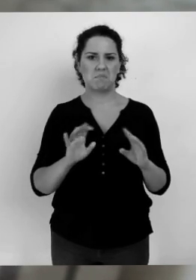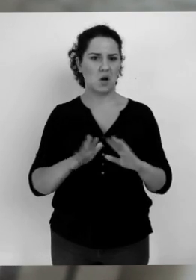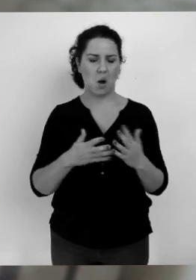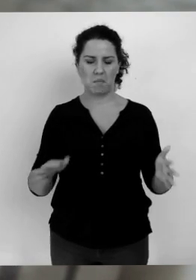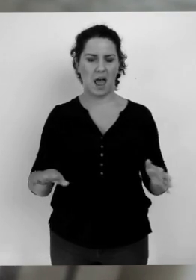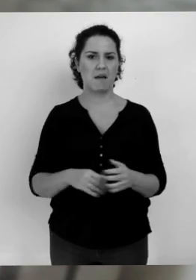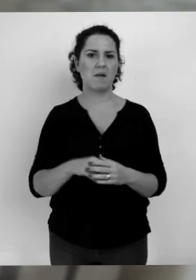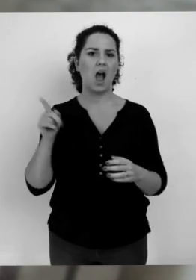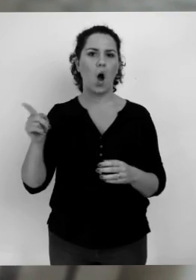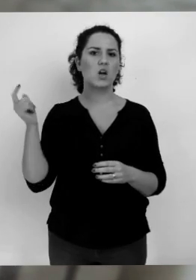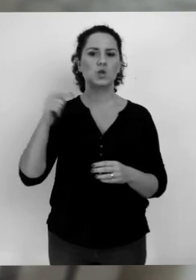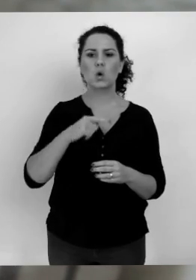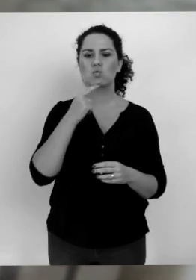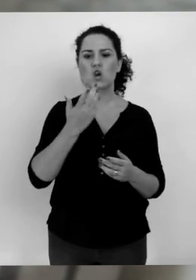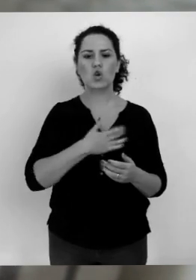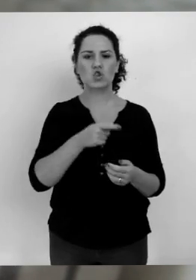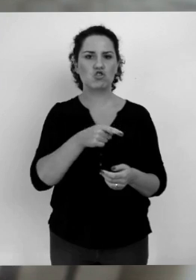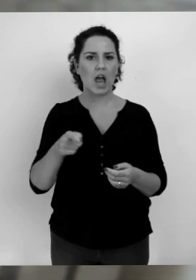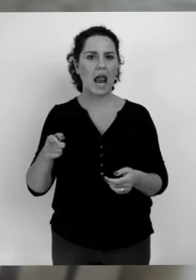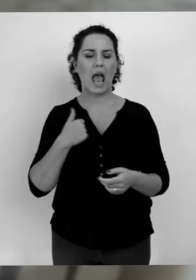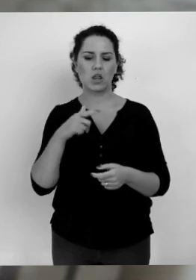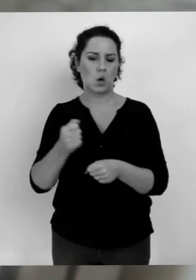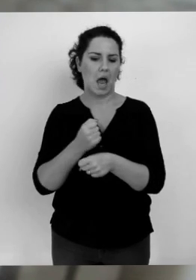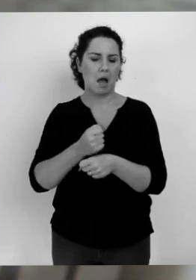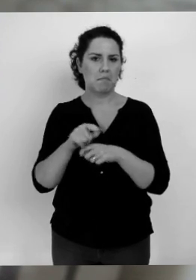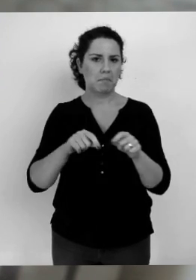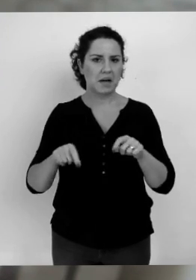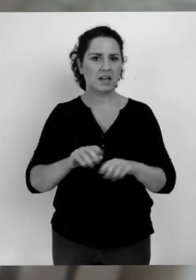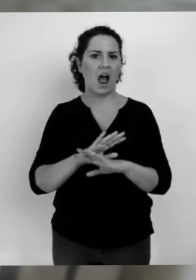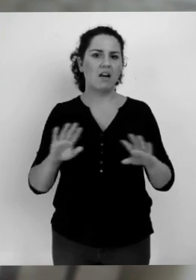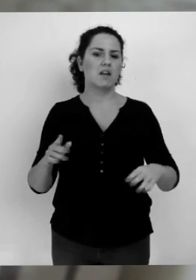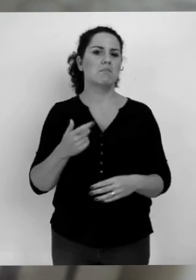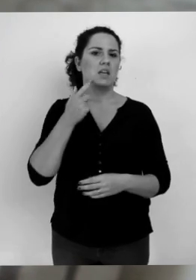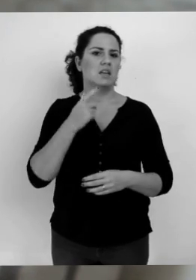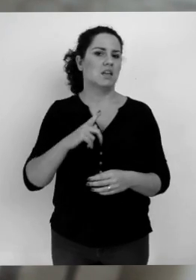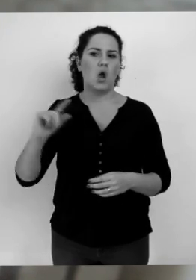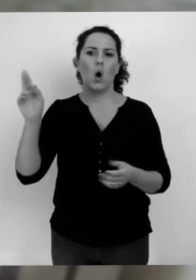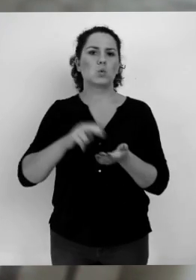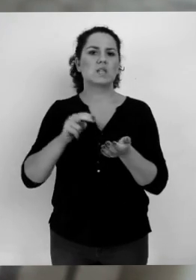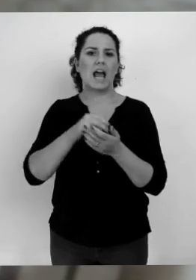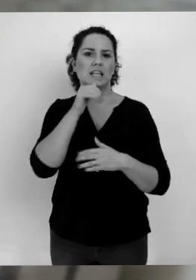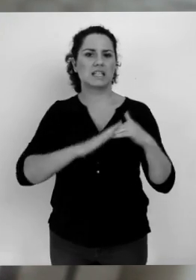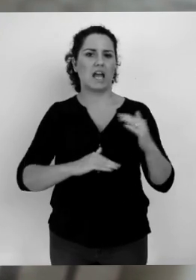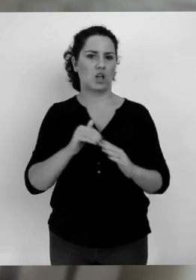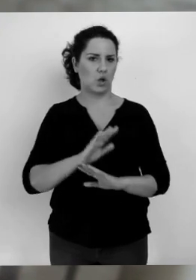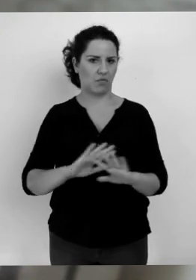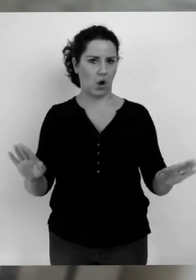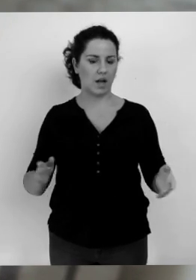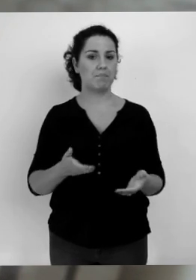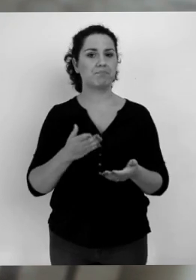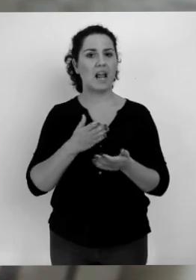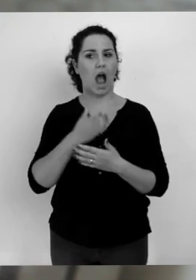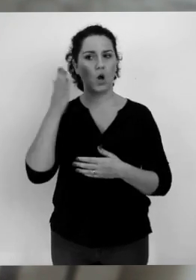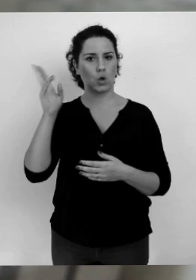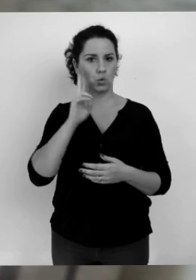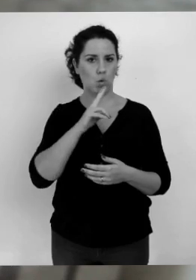njima. Oni došli kažu što žele i napravim to što žele i odu sretne i zadovoljne. A kod